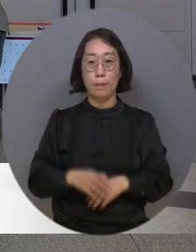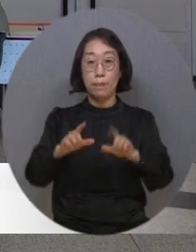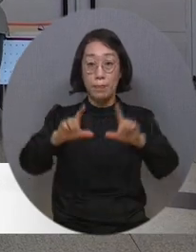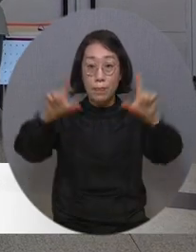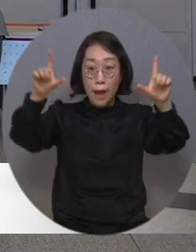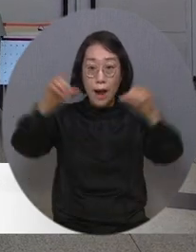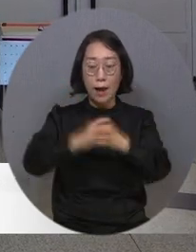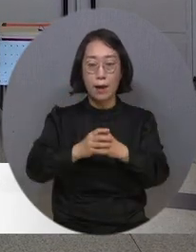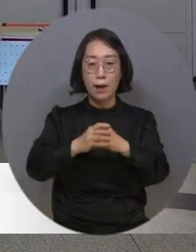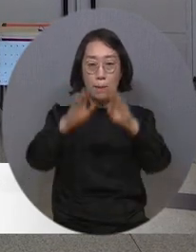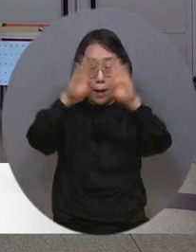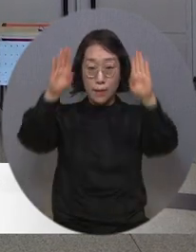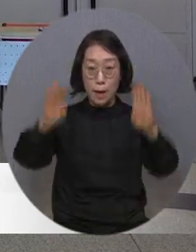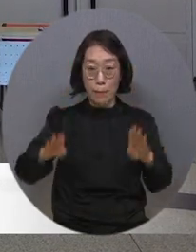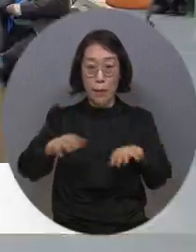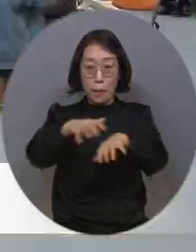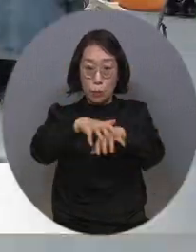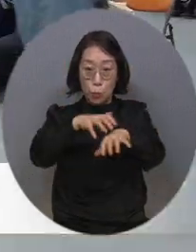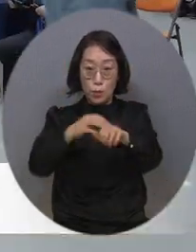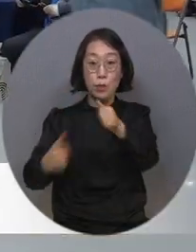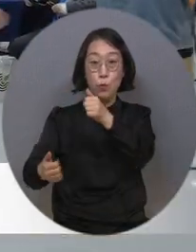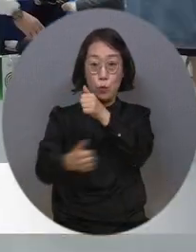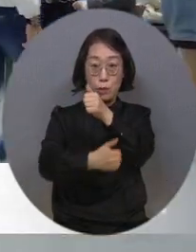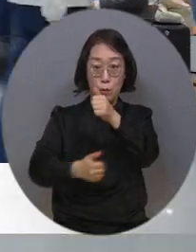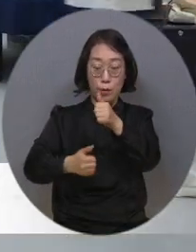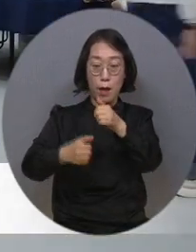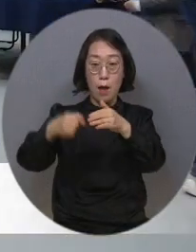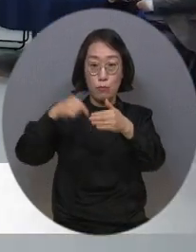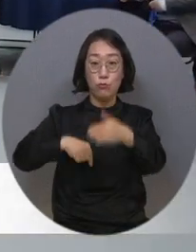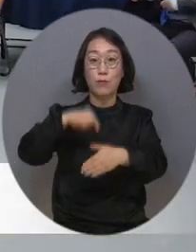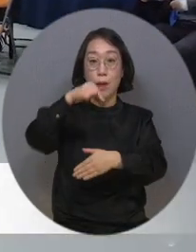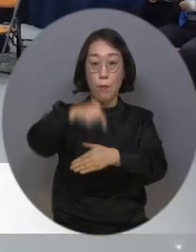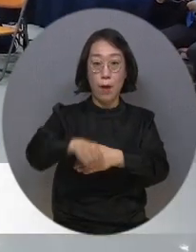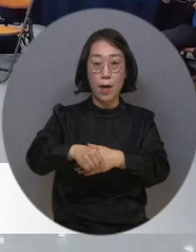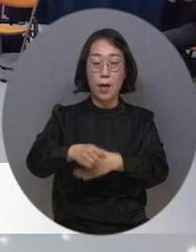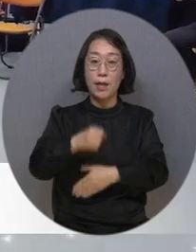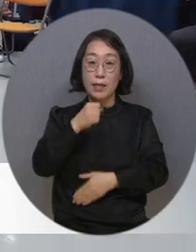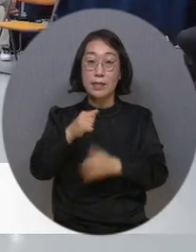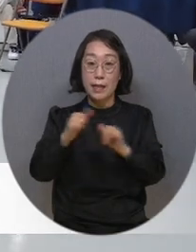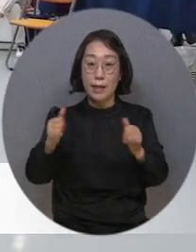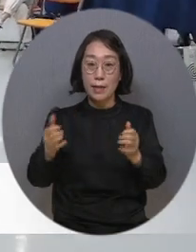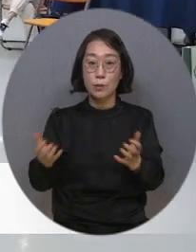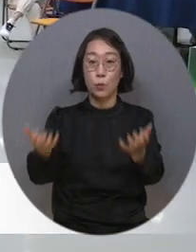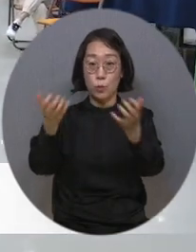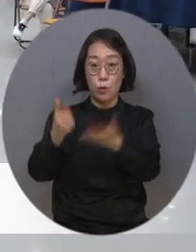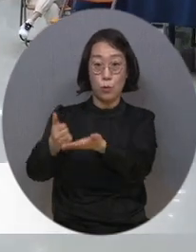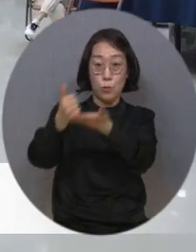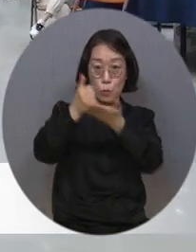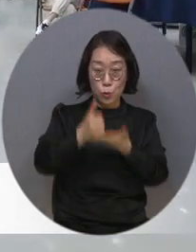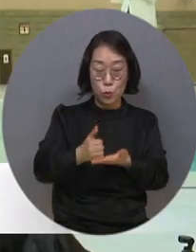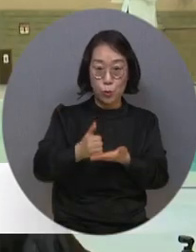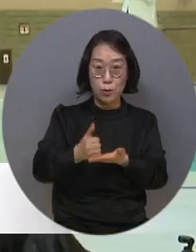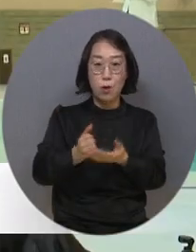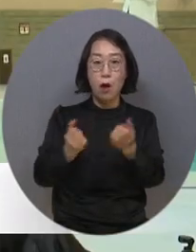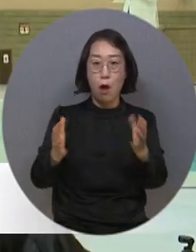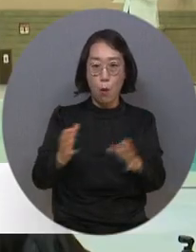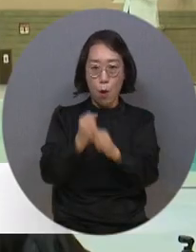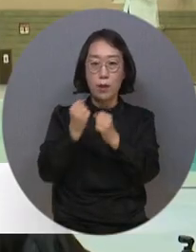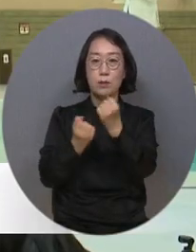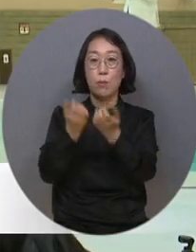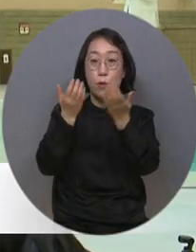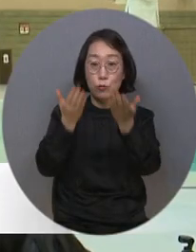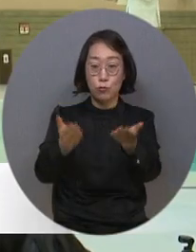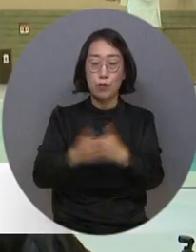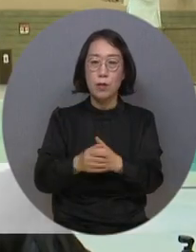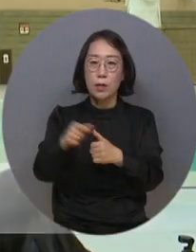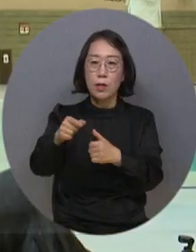순천만 국제종합박람회 조직위는 국내외 기자단을 초청해 박람회 전반에 대한 브리핑으로 이번